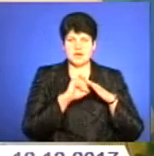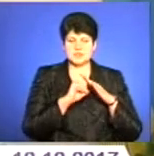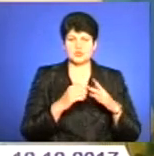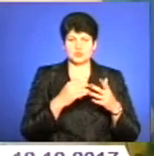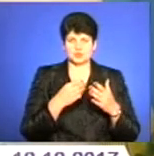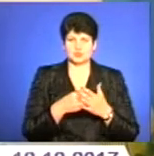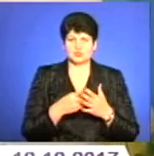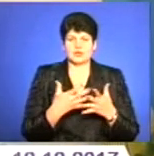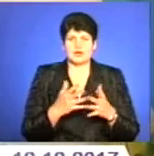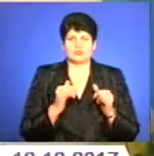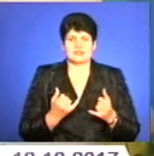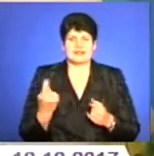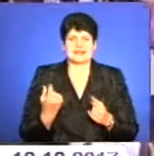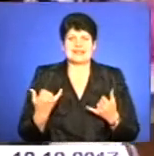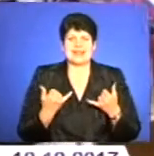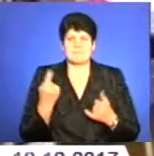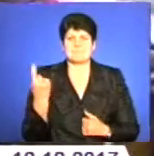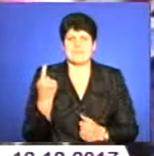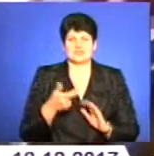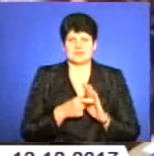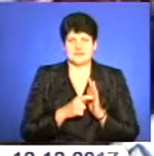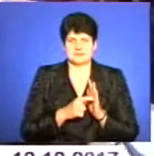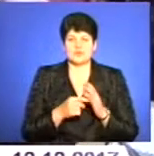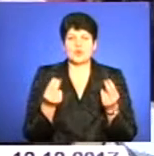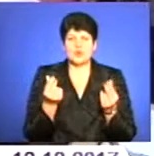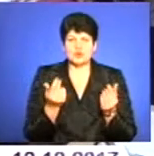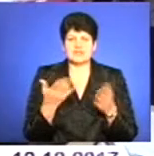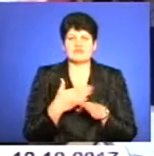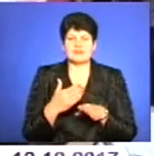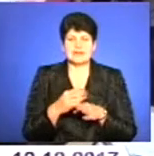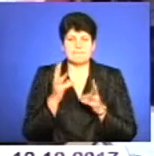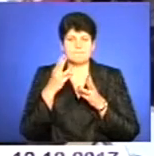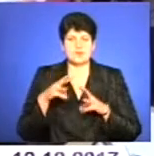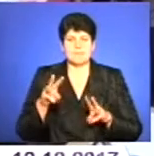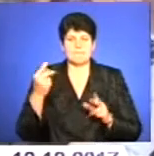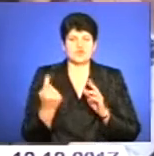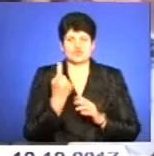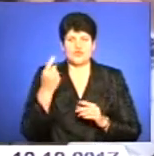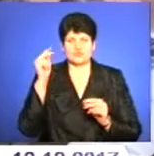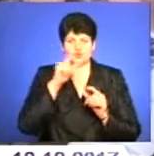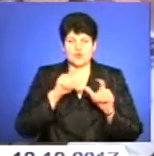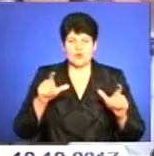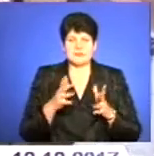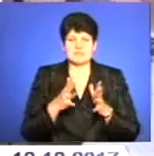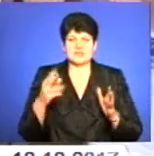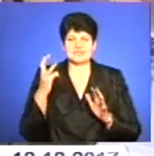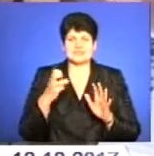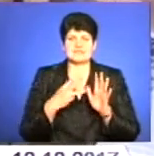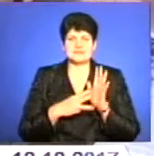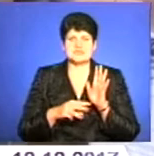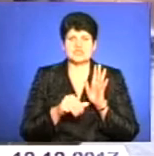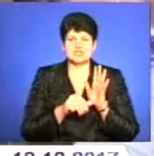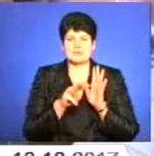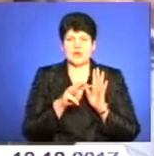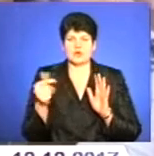власне, тільки для них, для перших класів. З коштів, які виділили на модернізацію початкової школи, більш як 386 мільйонів